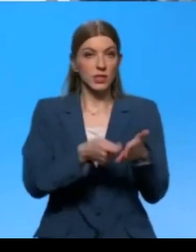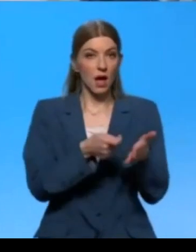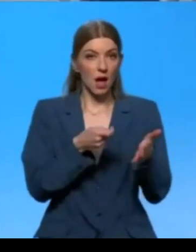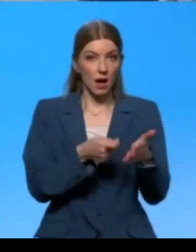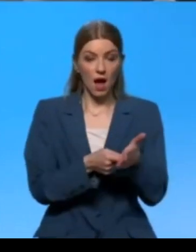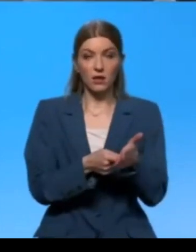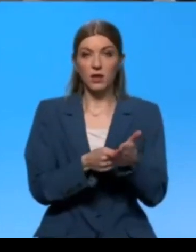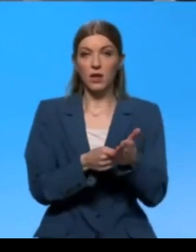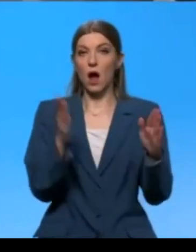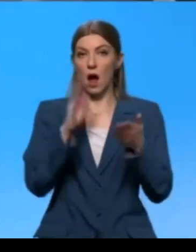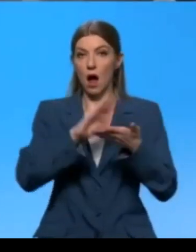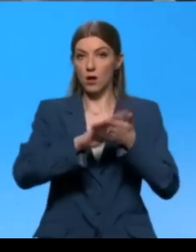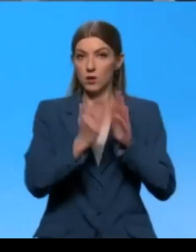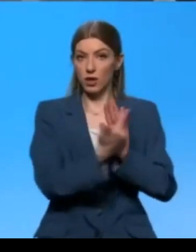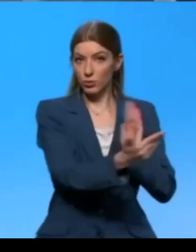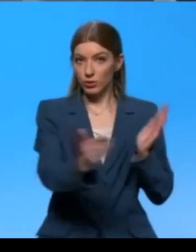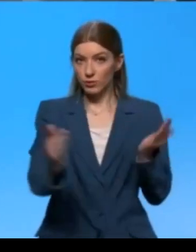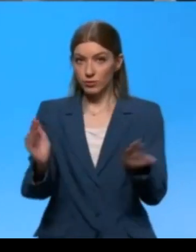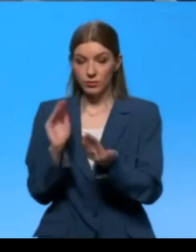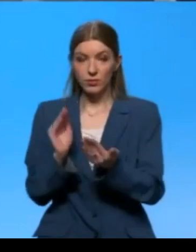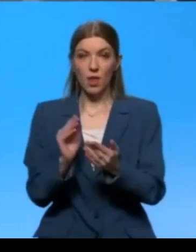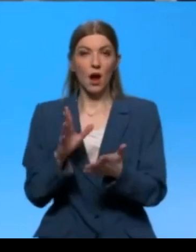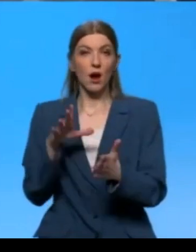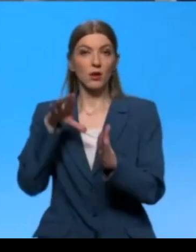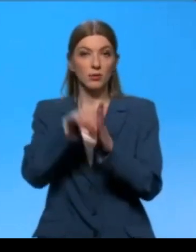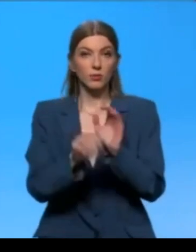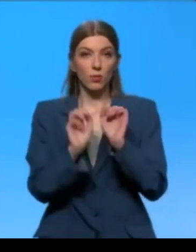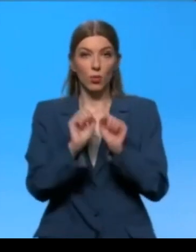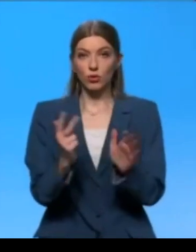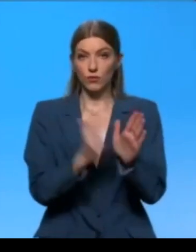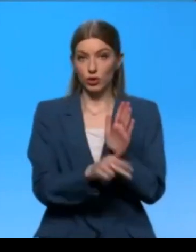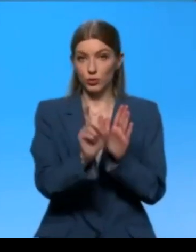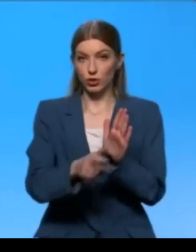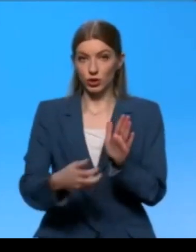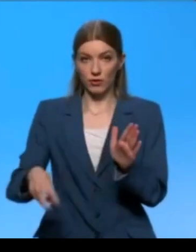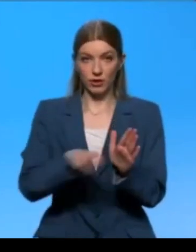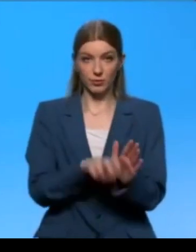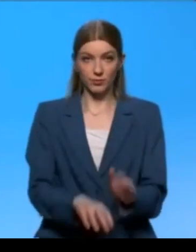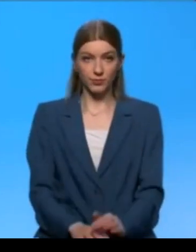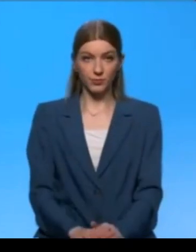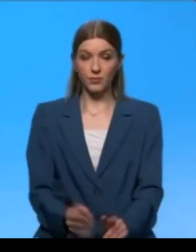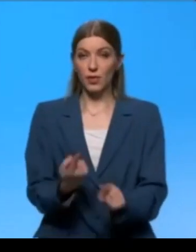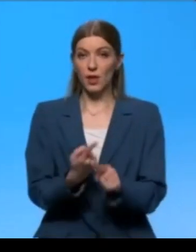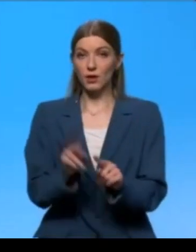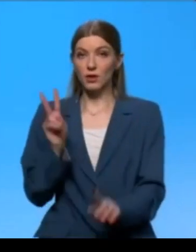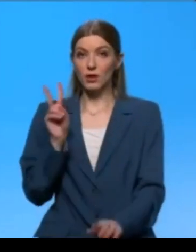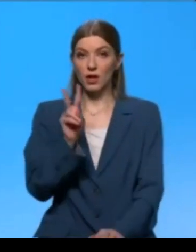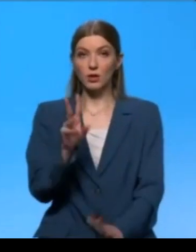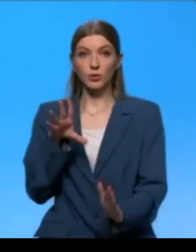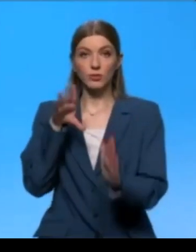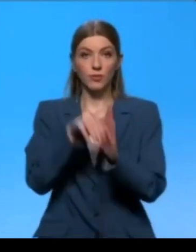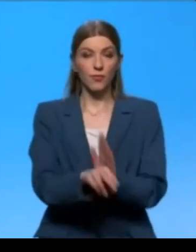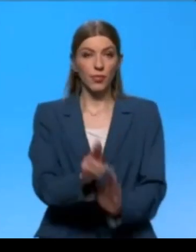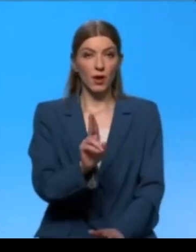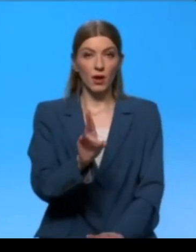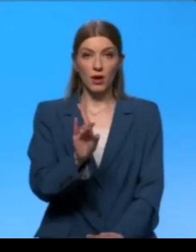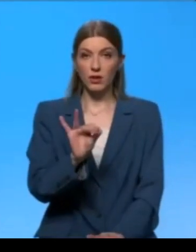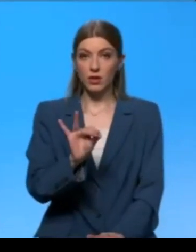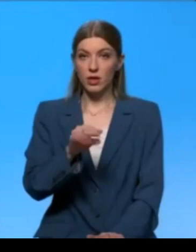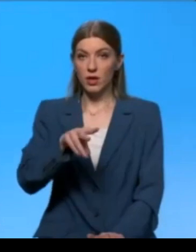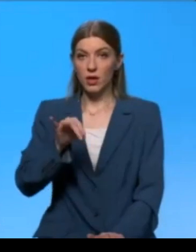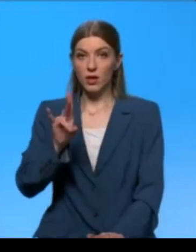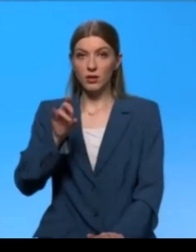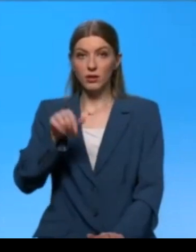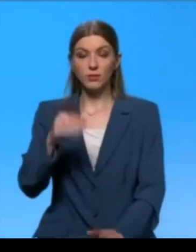одновременно в троллейбусе могут ехать 85 человек этот троллейбус оснащён системой нилин то есть во время остановки